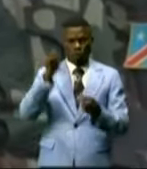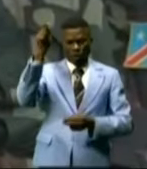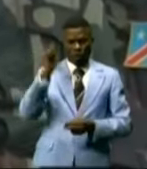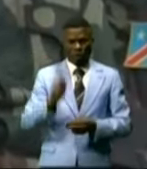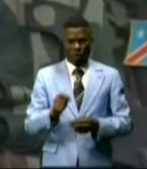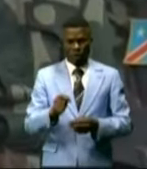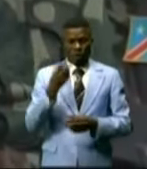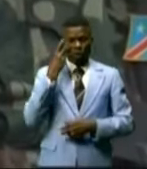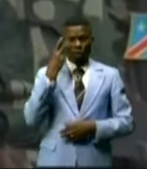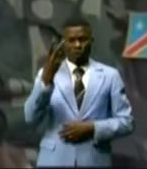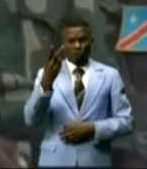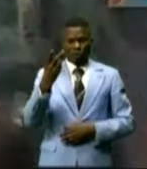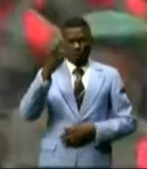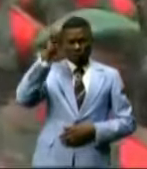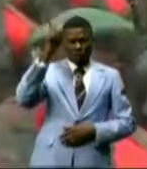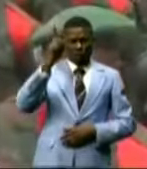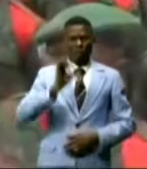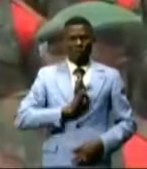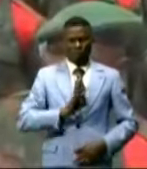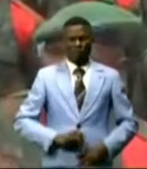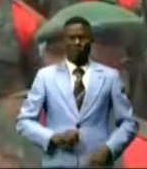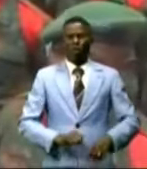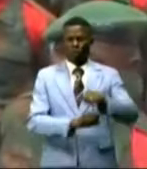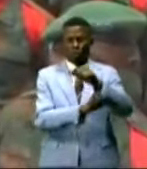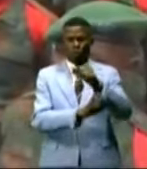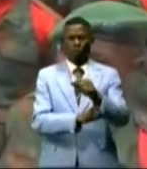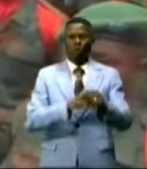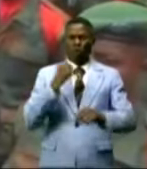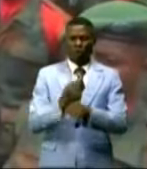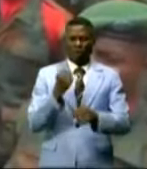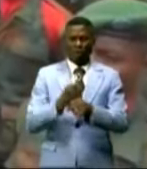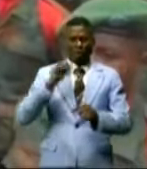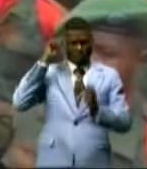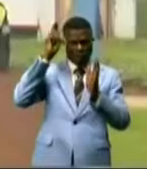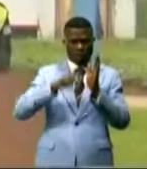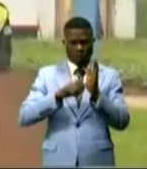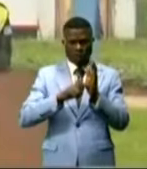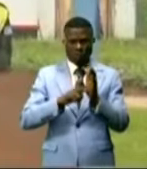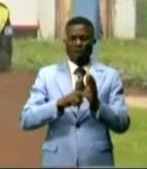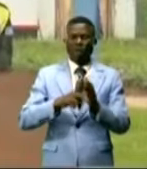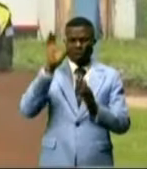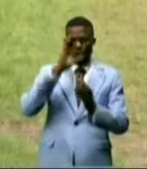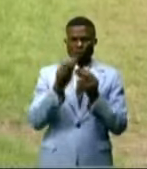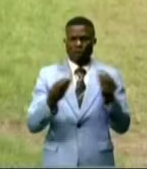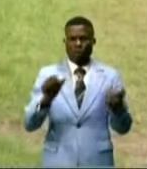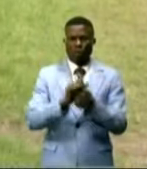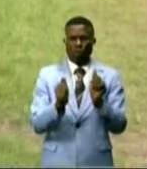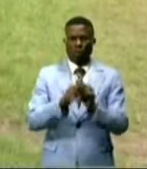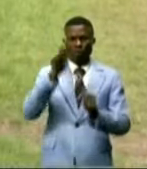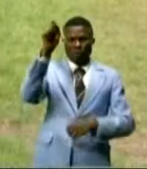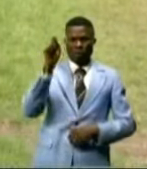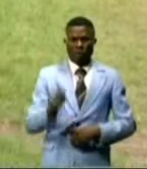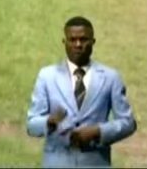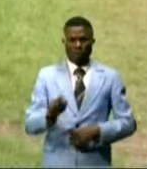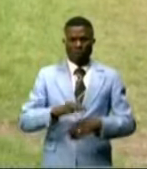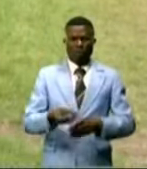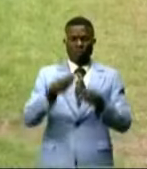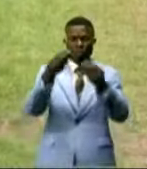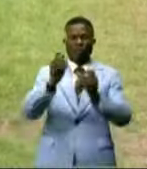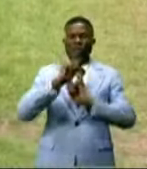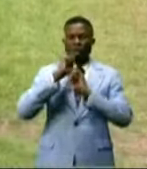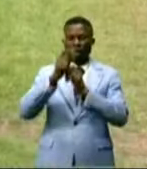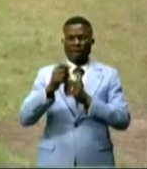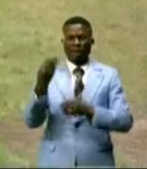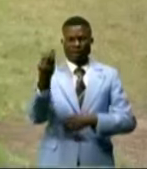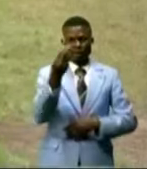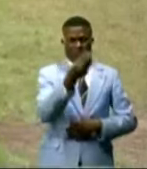la vision du commandant suprême et les efforts du gouvernement pour les renouveaux et la montée en puissance des forces armées. Après la remise des cadeaux aux